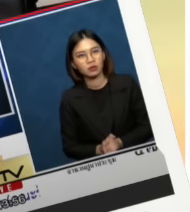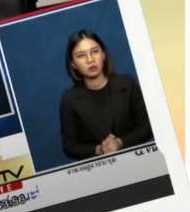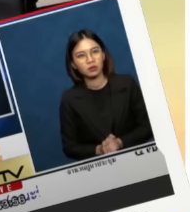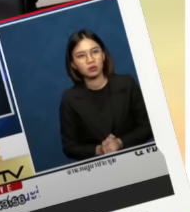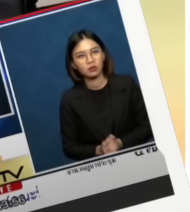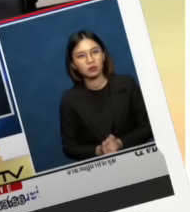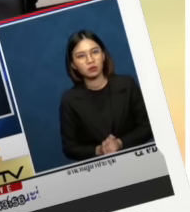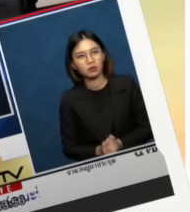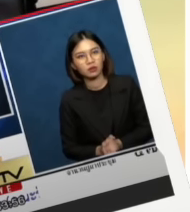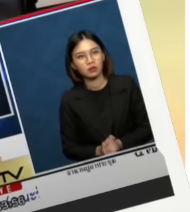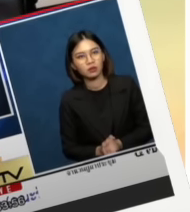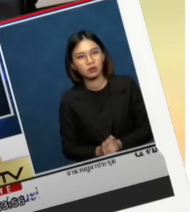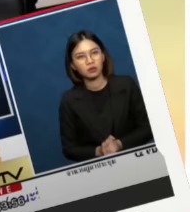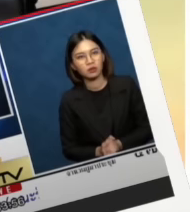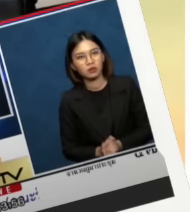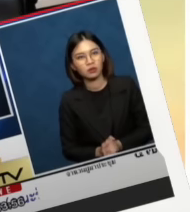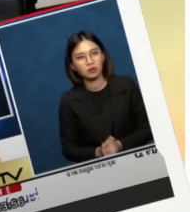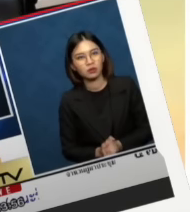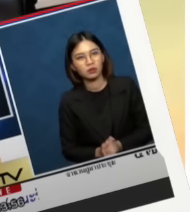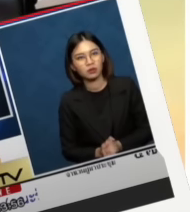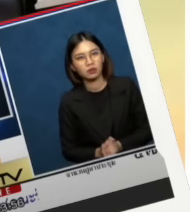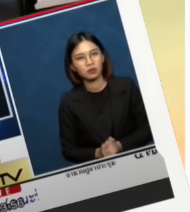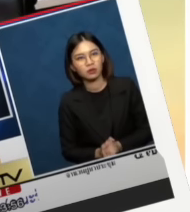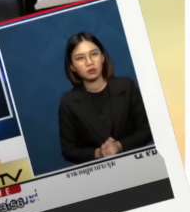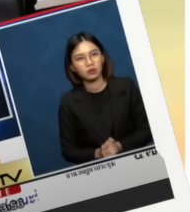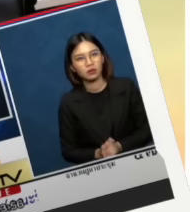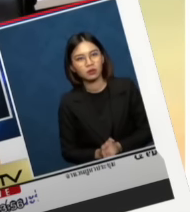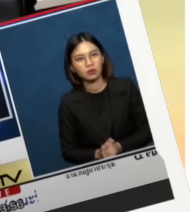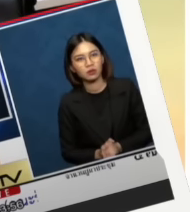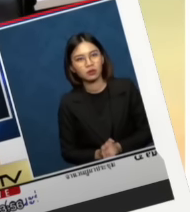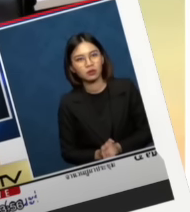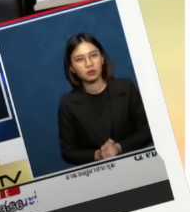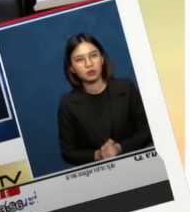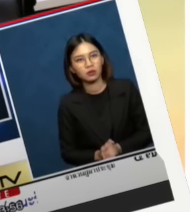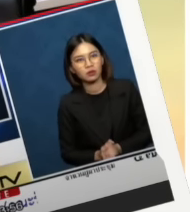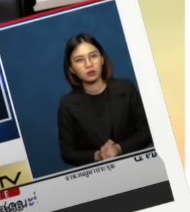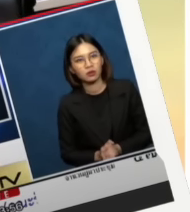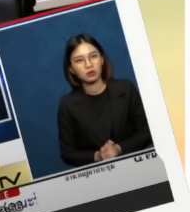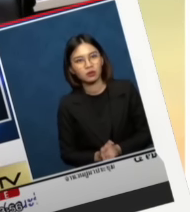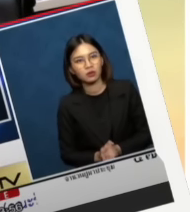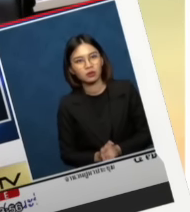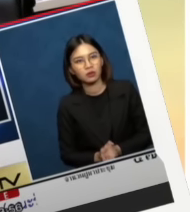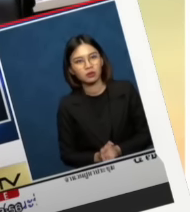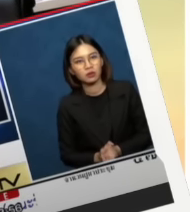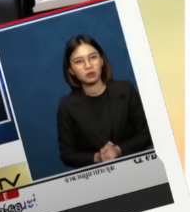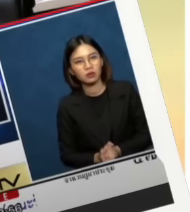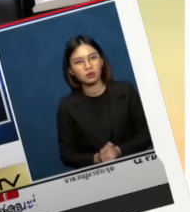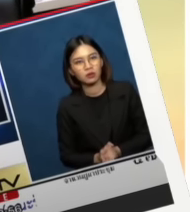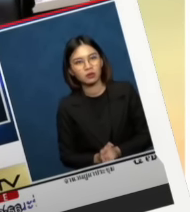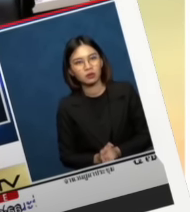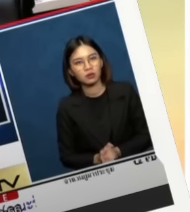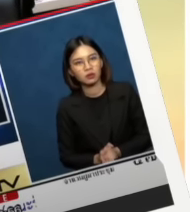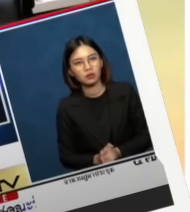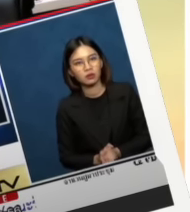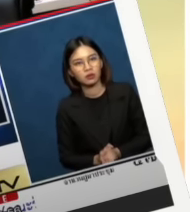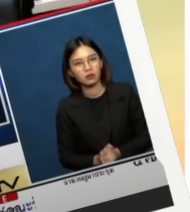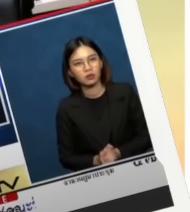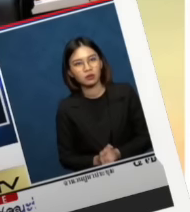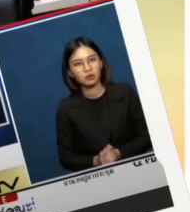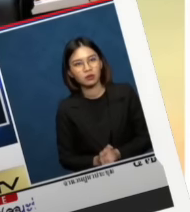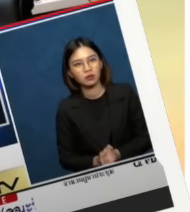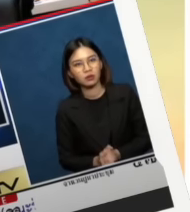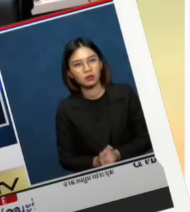ดียุบพรรคก้าวไกลจะเป็นเรื่องที่ง่ายๆไม่ซับซ้อนถึงเวลาประกาศฟังคำวินิจฉัย